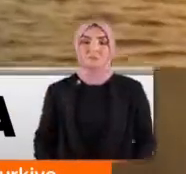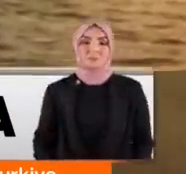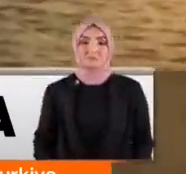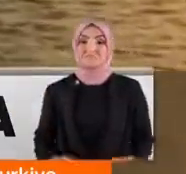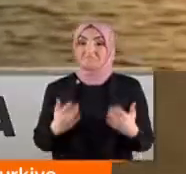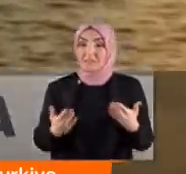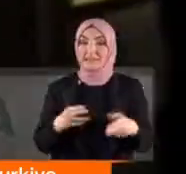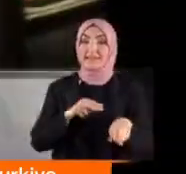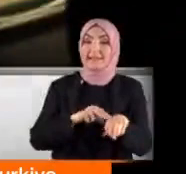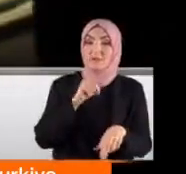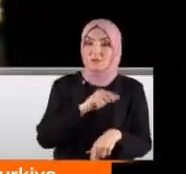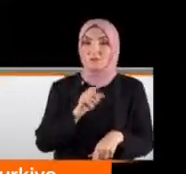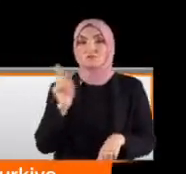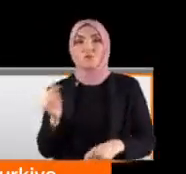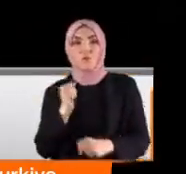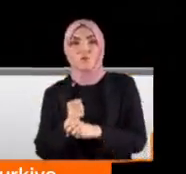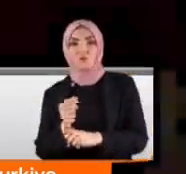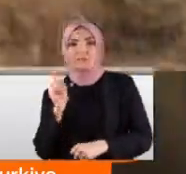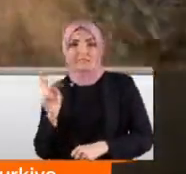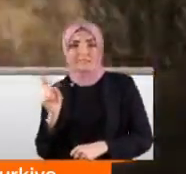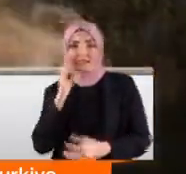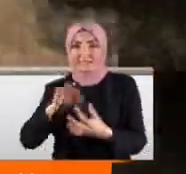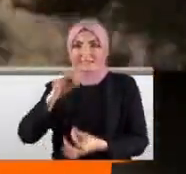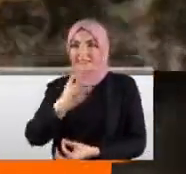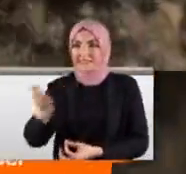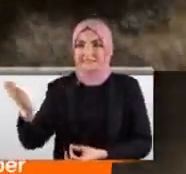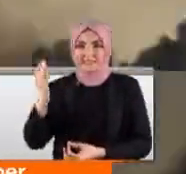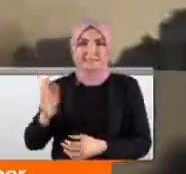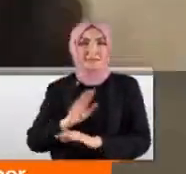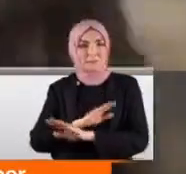Peki King Kong Godzilla'nın insanlığa son verme girişimine